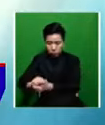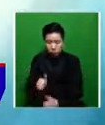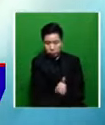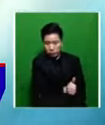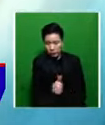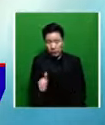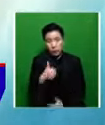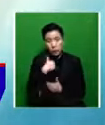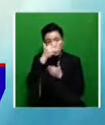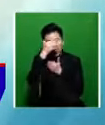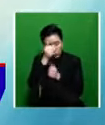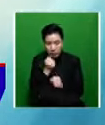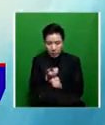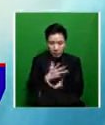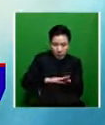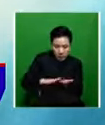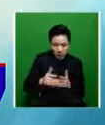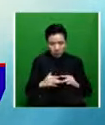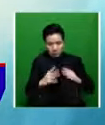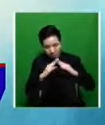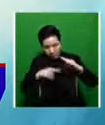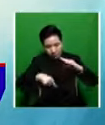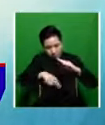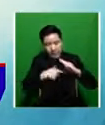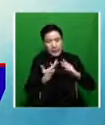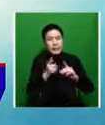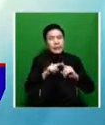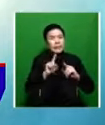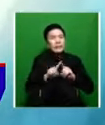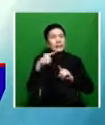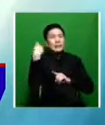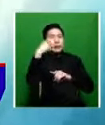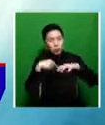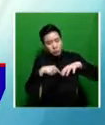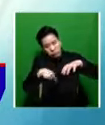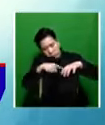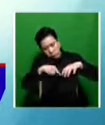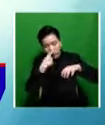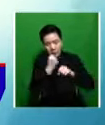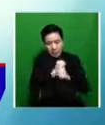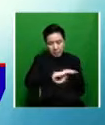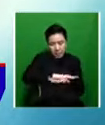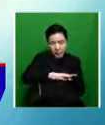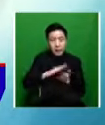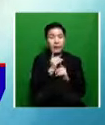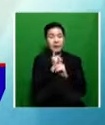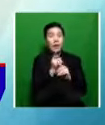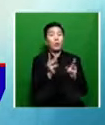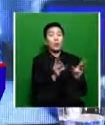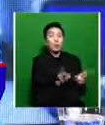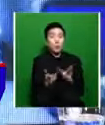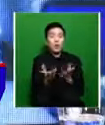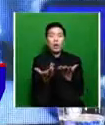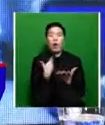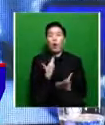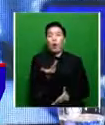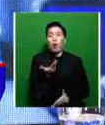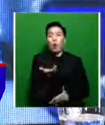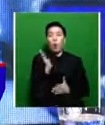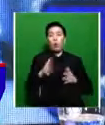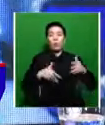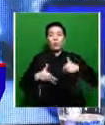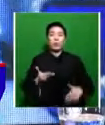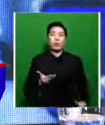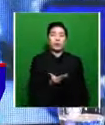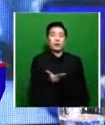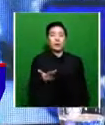ใส่ใจในการทำสถานที่ของท่านให้สะอาดให้มีความถูกสุขลักษณะแล้วก็ขอได้รับความร่วมมือจากพี่น้องประช